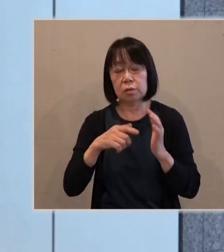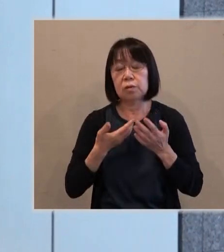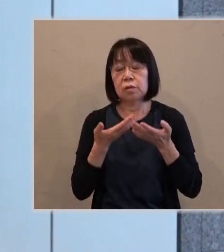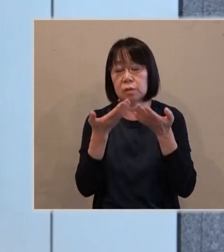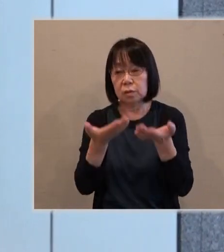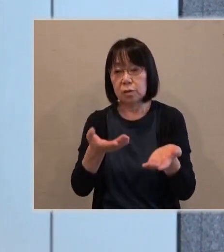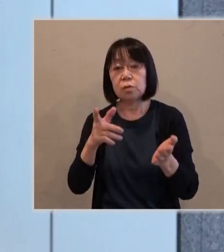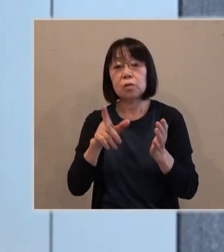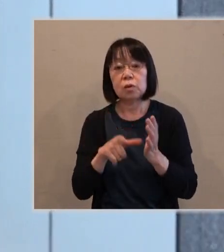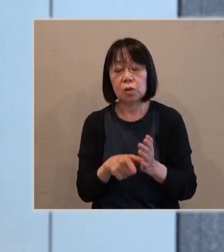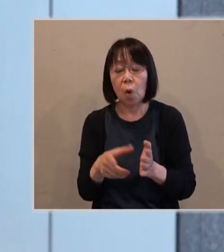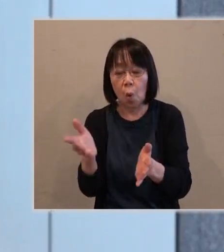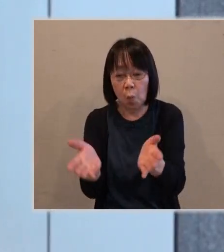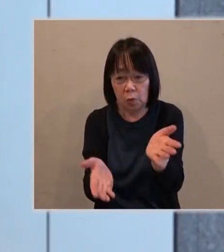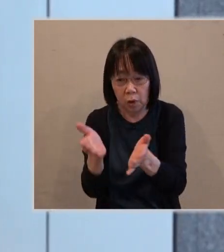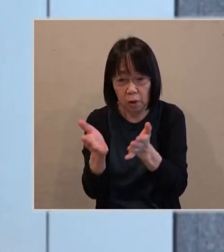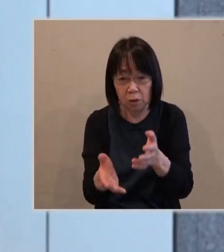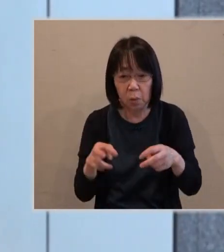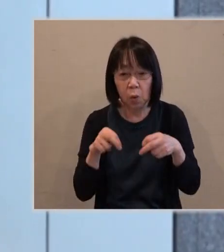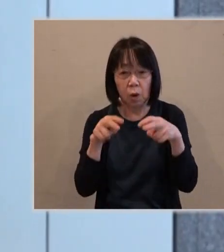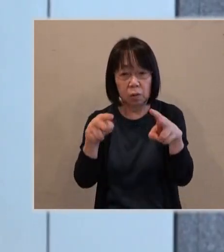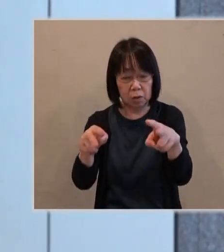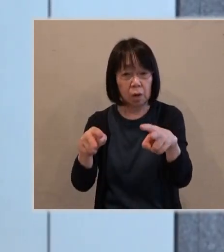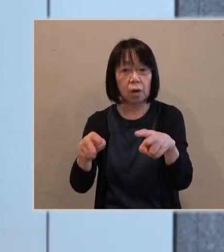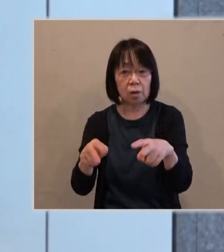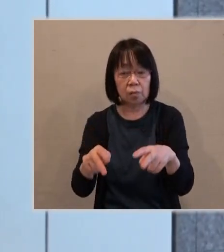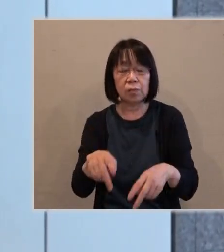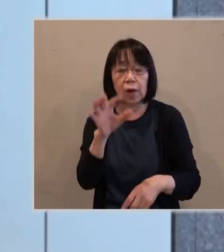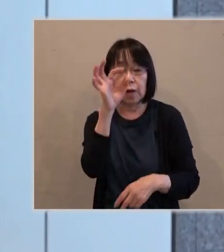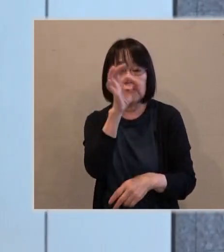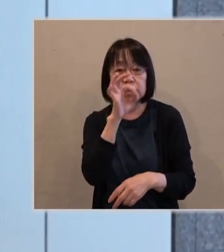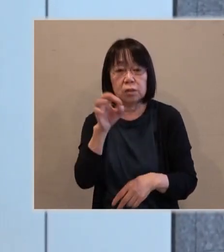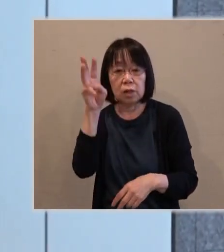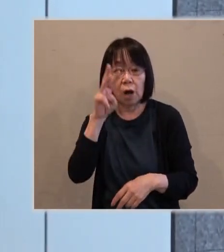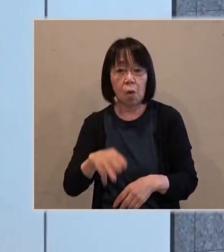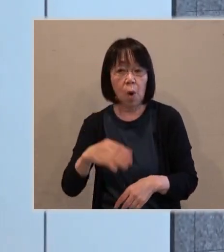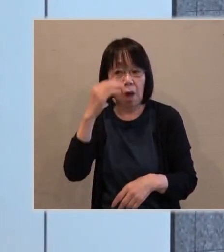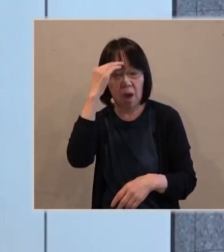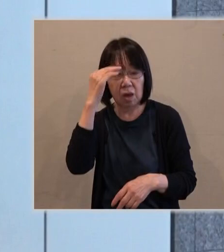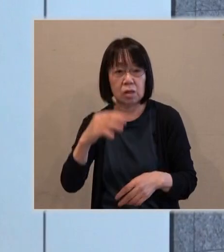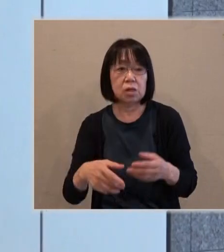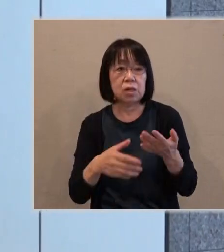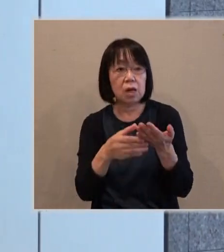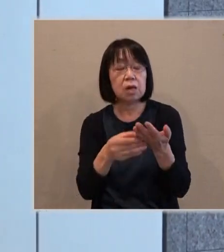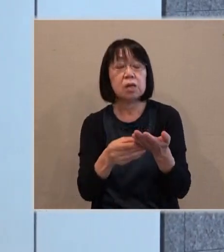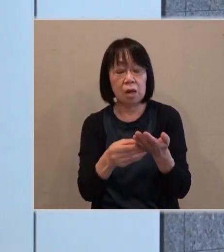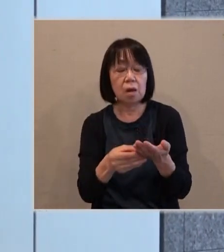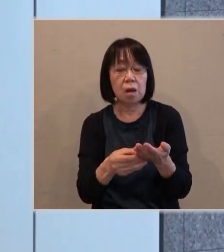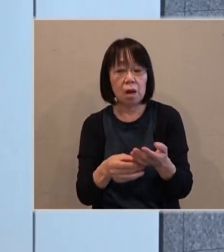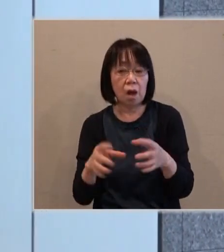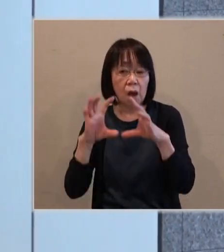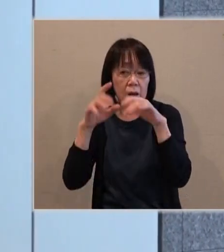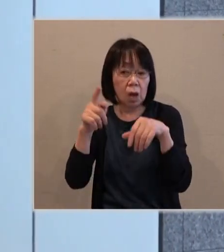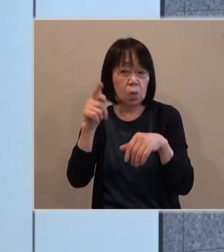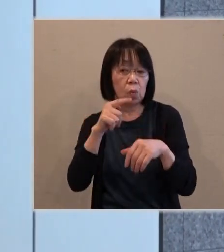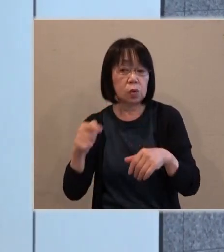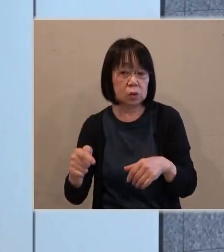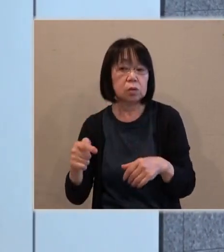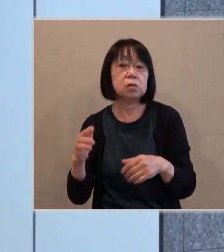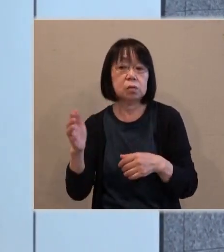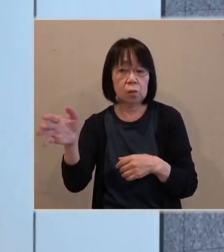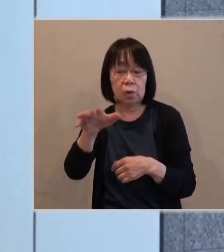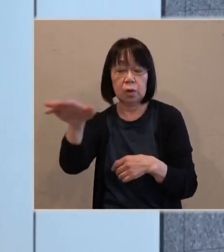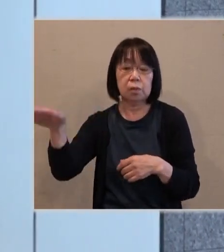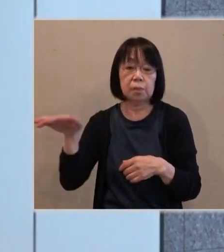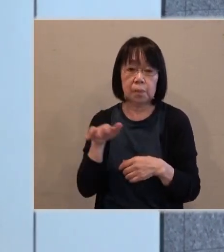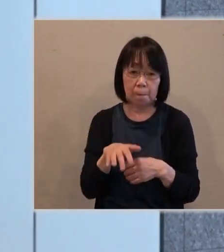、あれあの品川駅であの外国人の観光客の方にあの電車の乗り方とか切符の買い方っていうのを案内するボラン